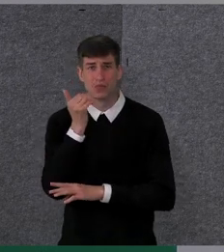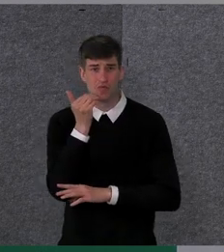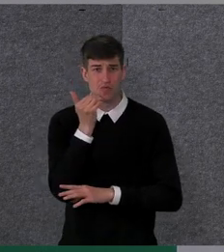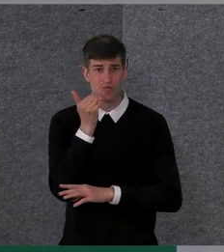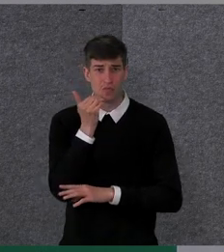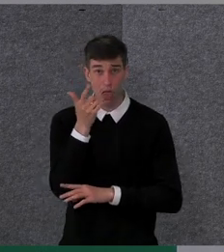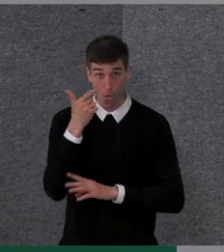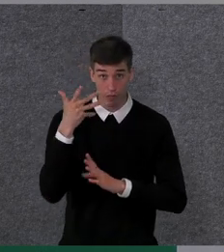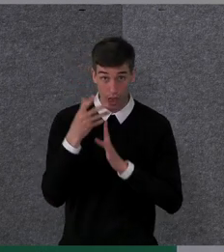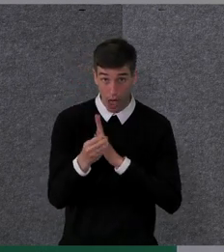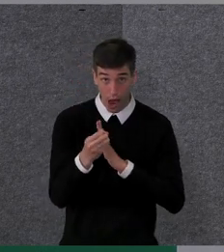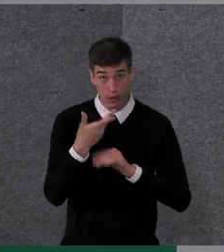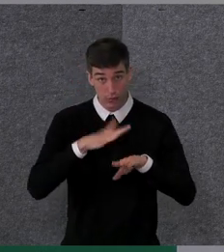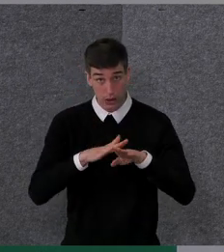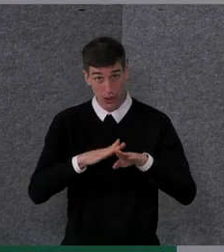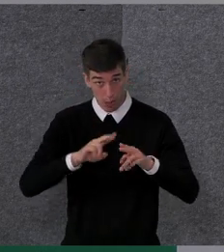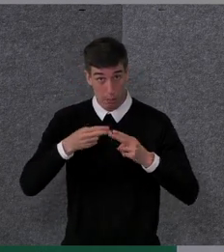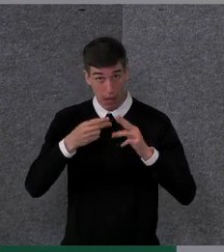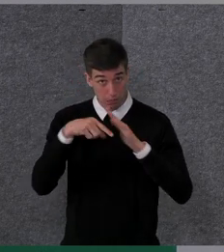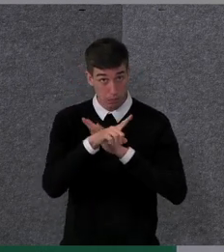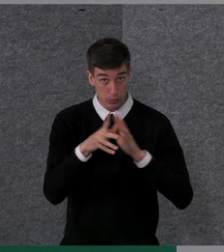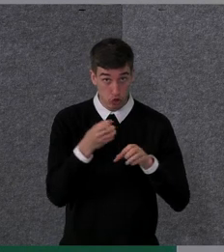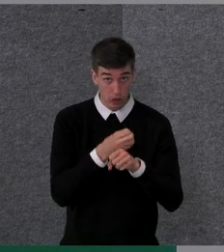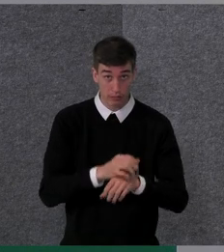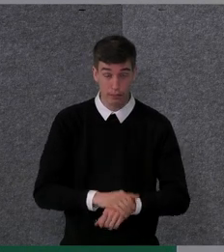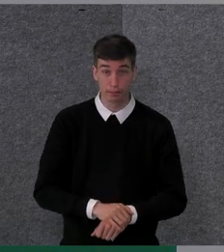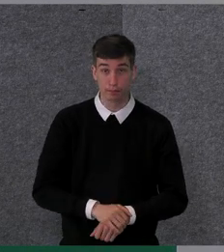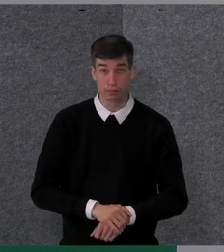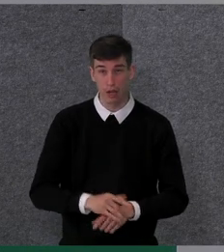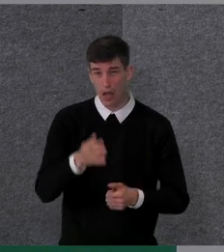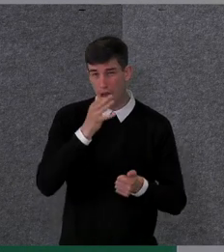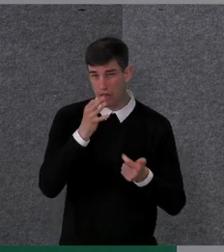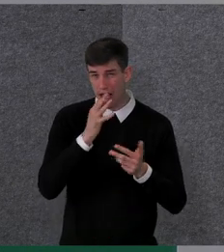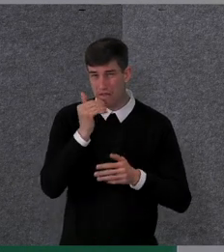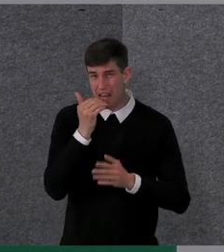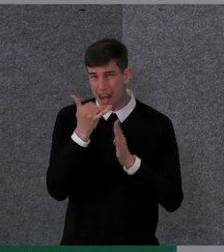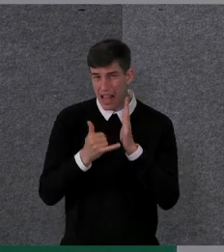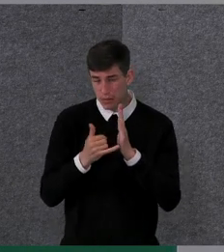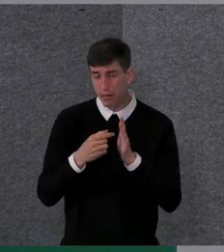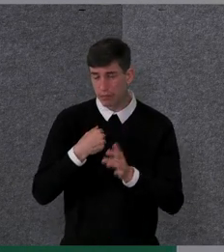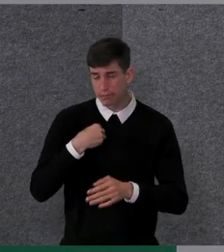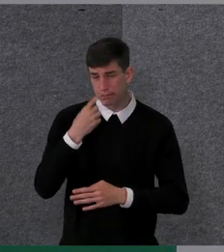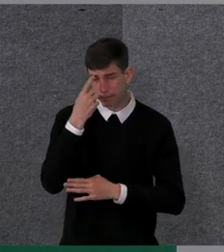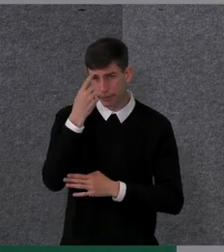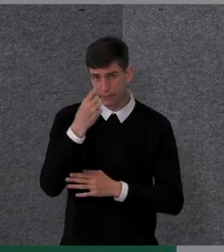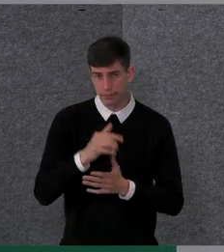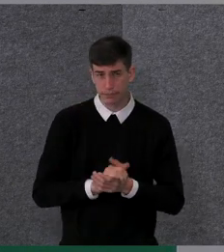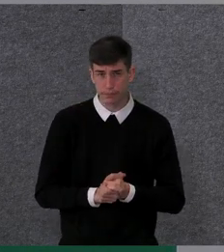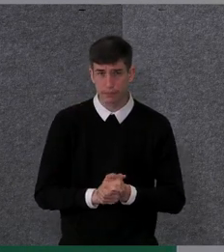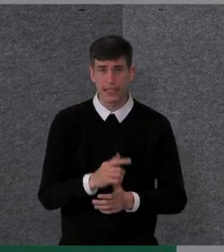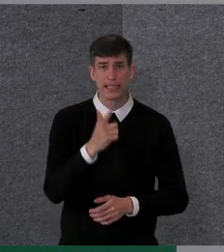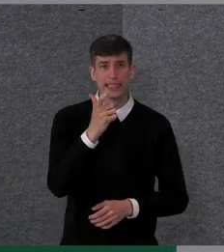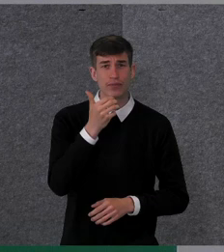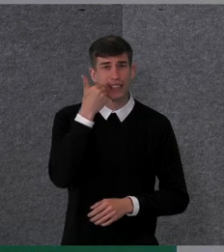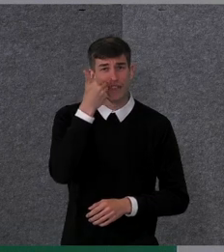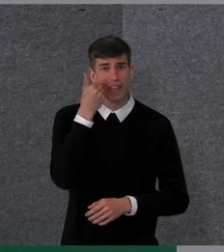rechtzeitig erreicht werden kann? Ich weiß noch ganz genau, wann ich mir diese Fragen das letzte Mal gestellt habe. Es war am 20.